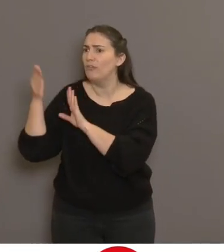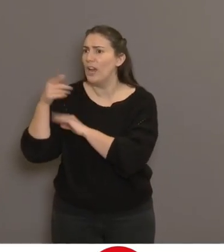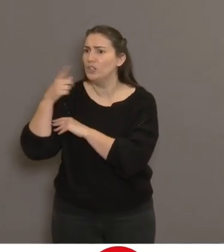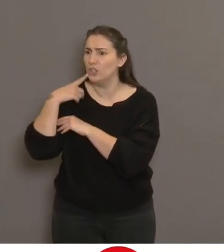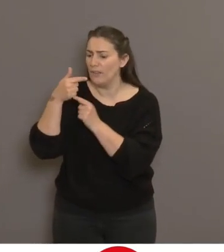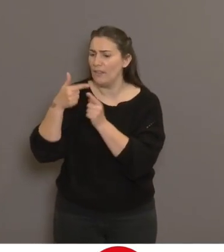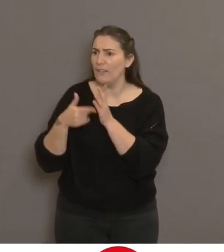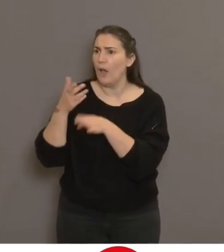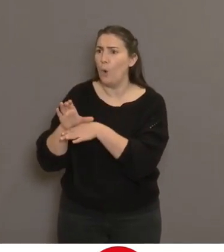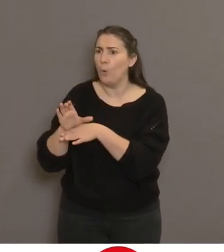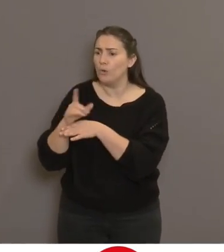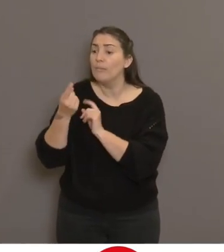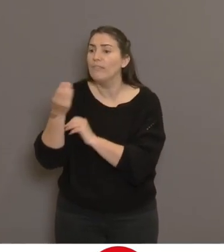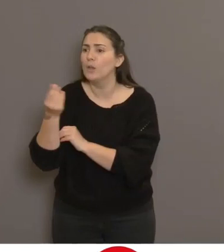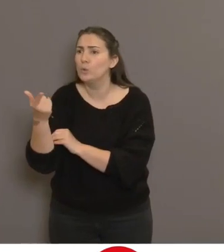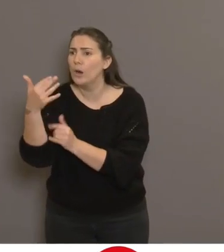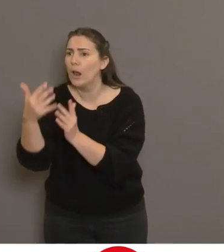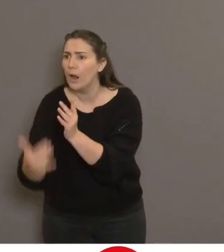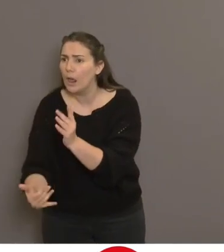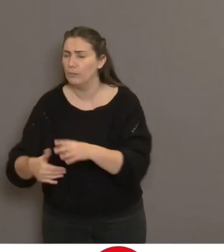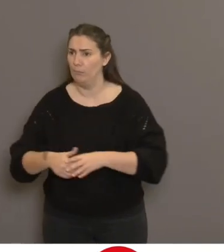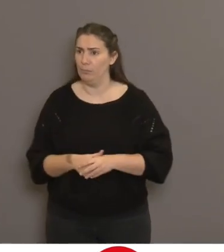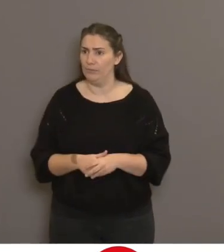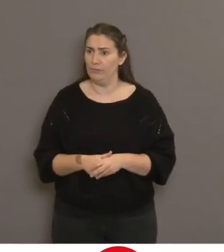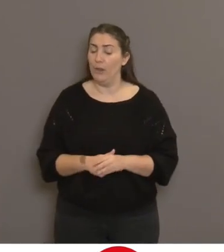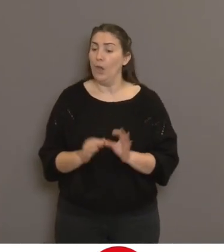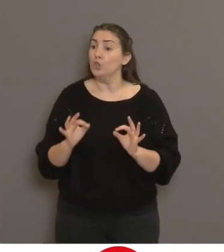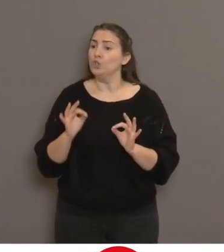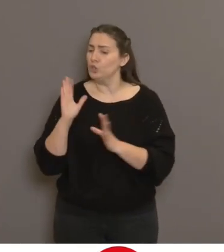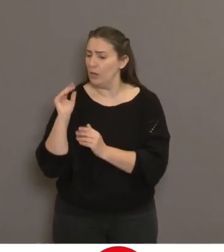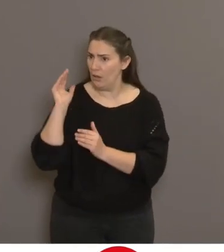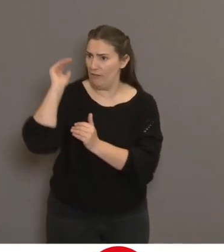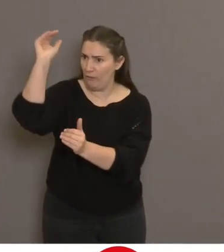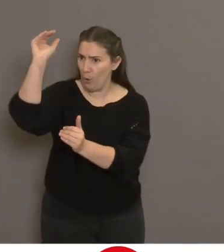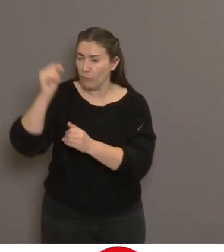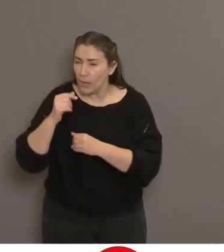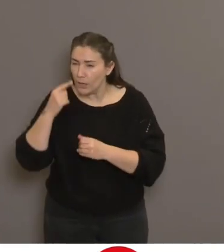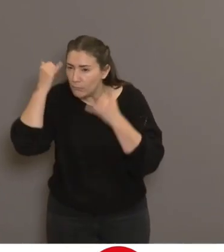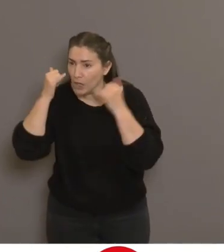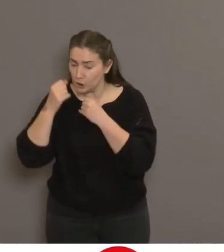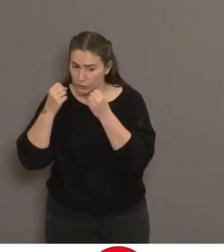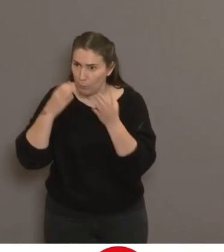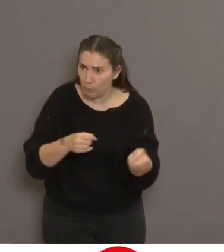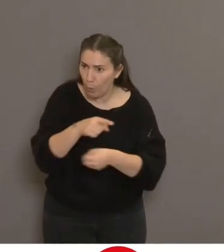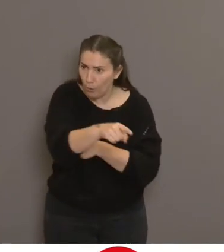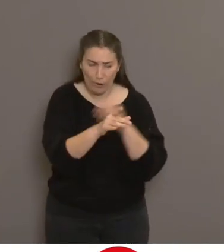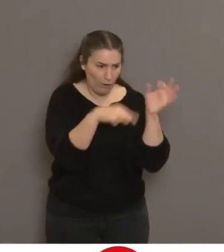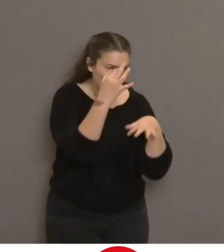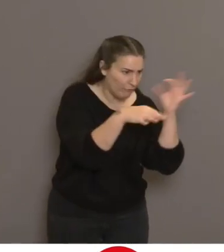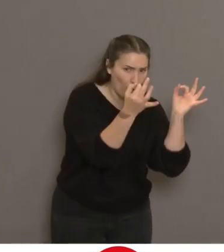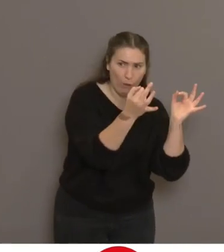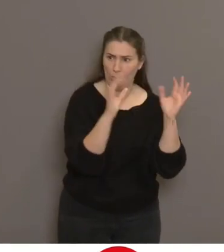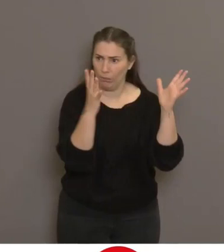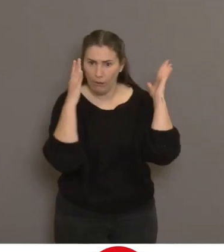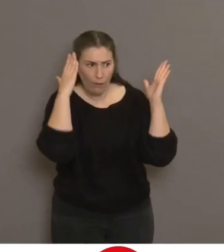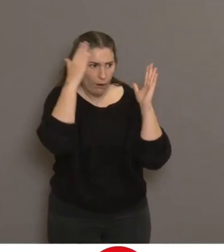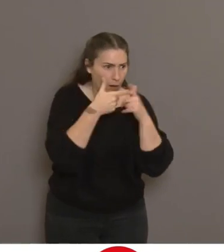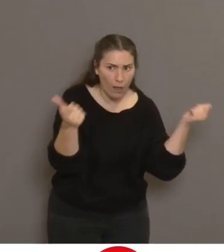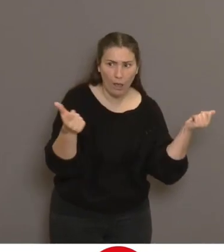Avez-vous évalué l'impact de ce qui est proposé dans votre vœu sur la faune, la flore, les activités agricoles et les propriétés